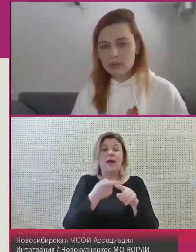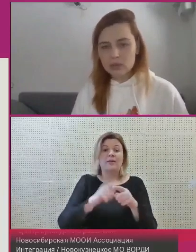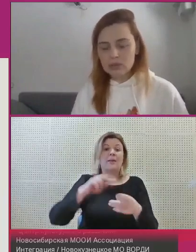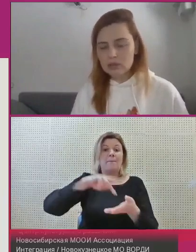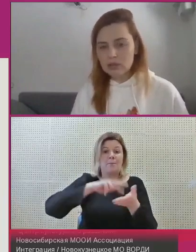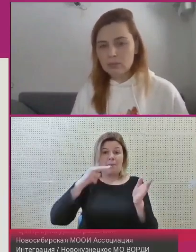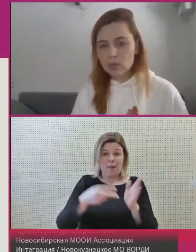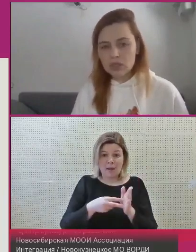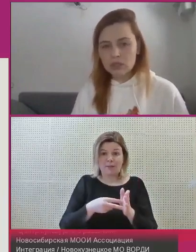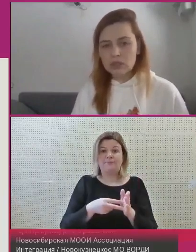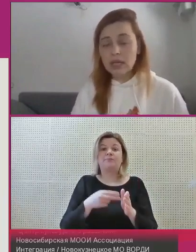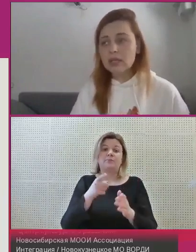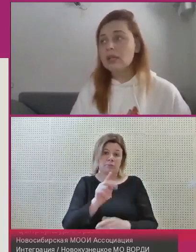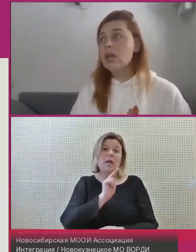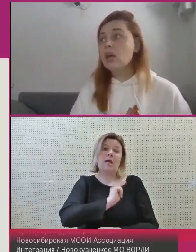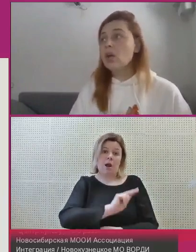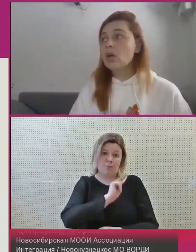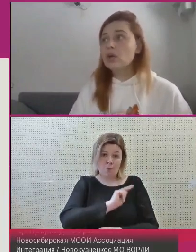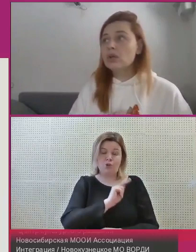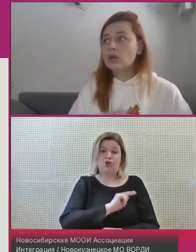деле абсолютно рабочий для,